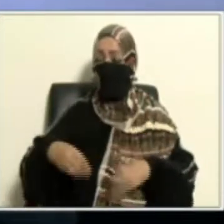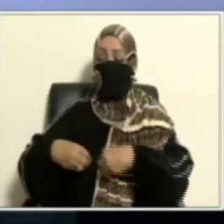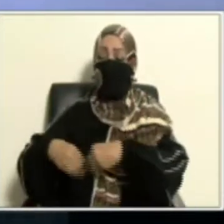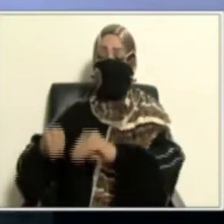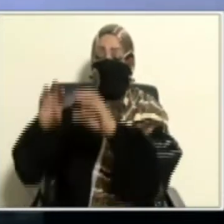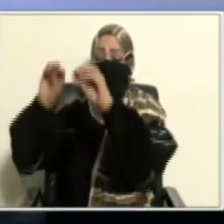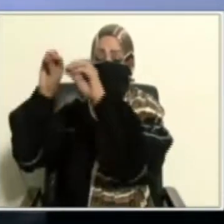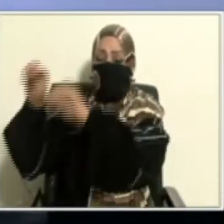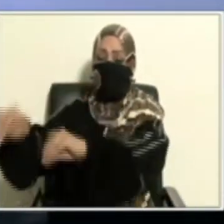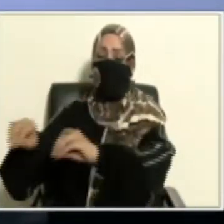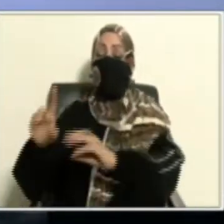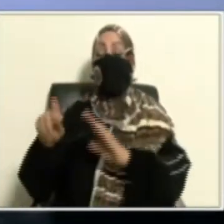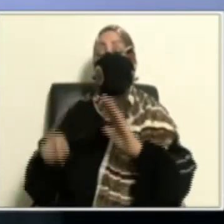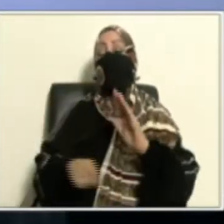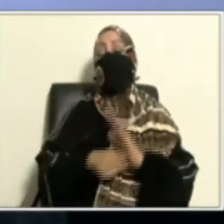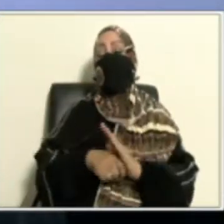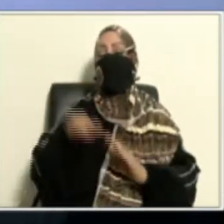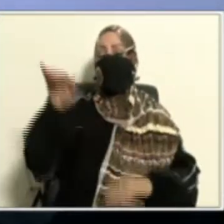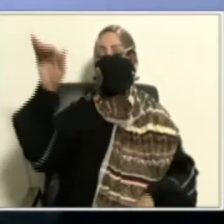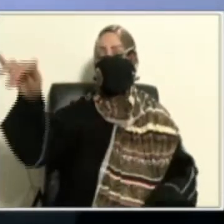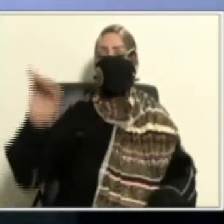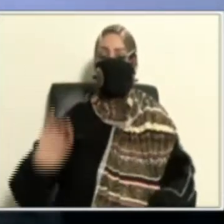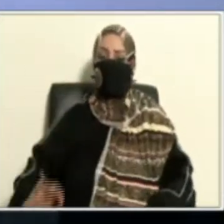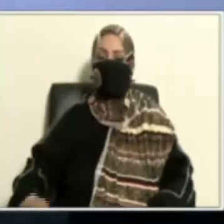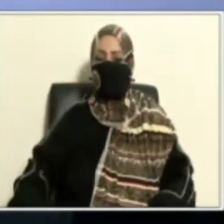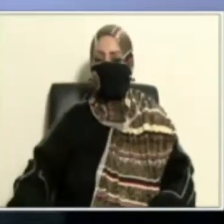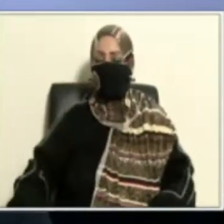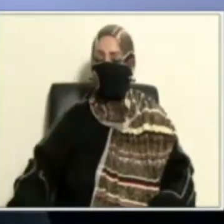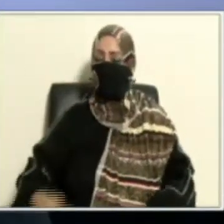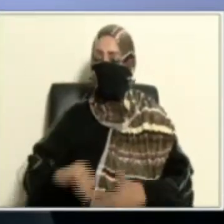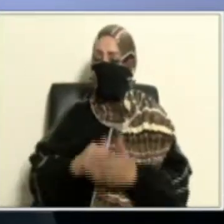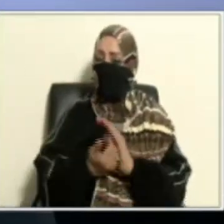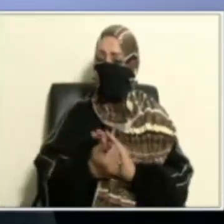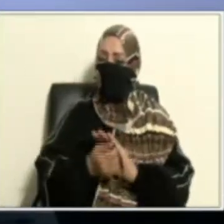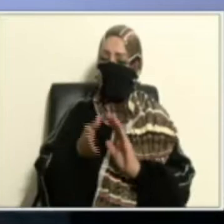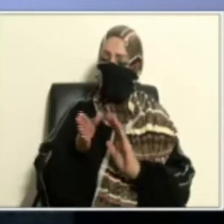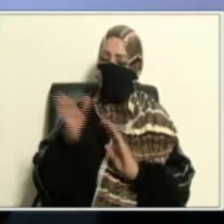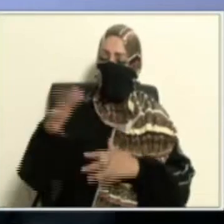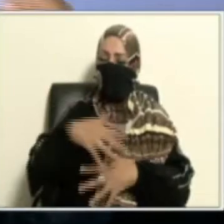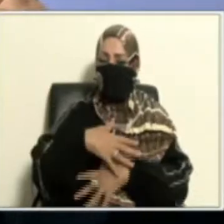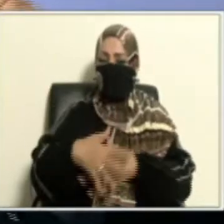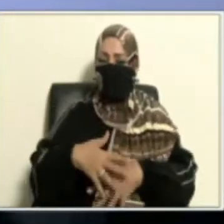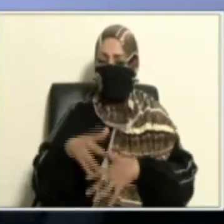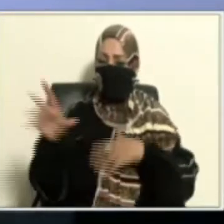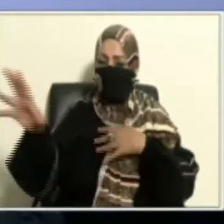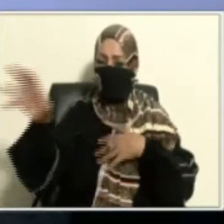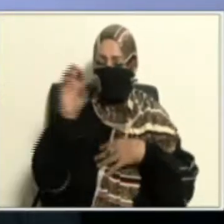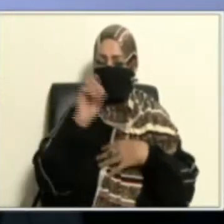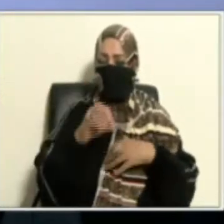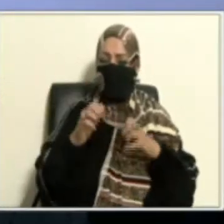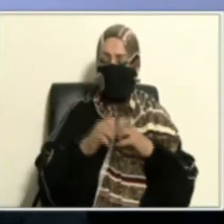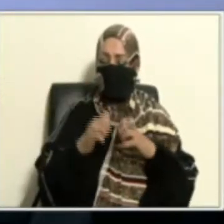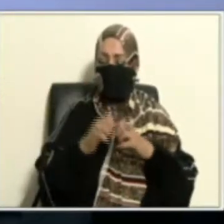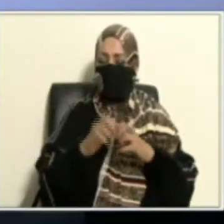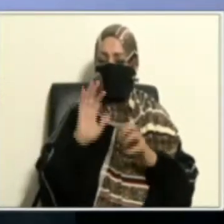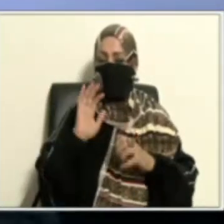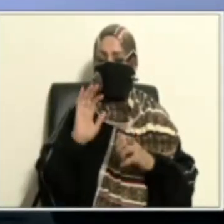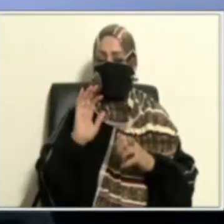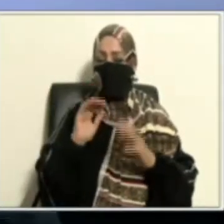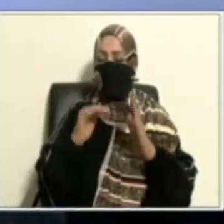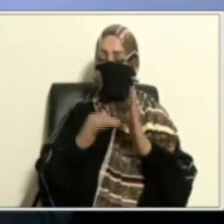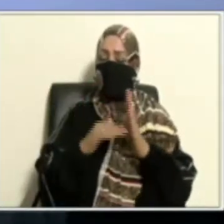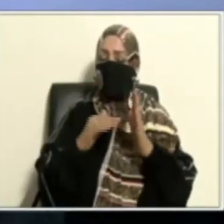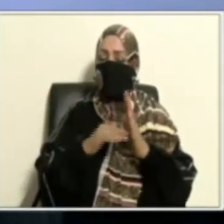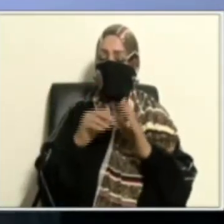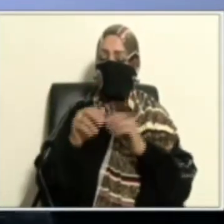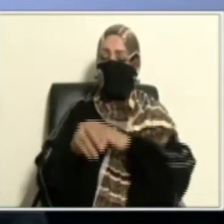المعرض هذا أو المحل، فنقوله مثلا محل الثقة مثلا اسمه، يمشي يدير فاتورة مبدئية